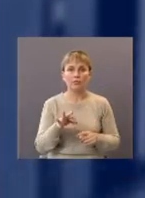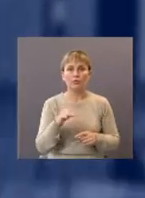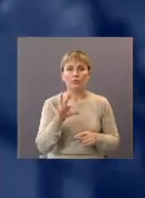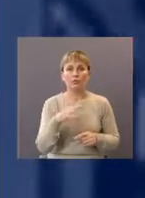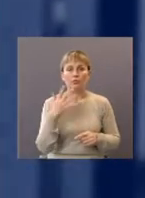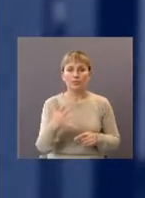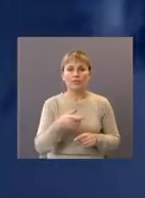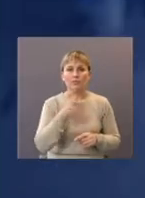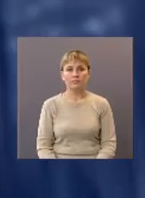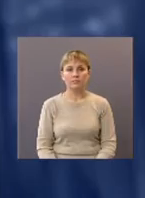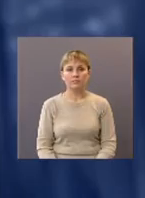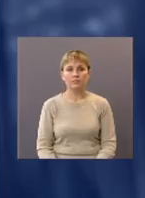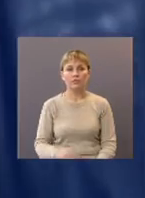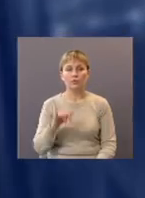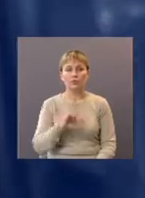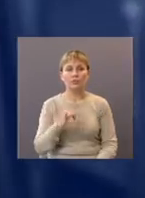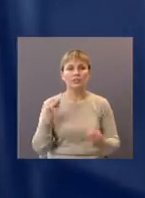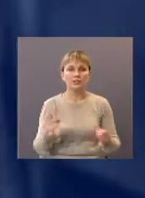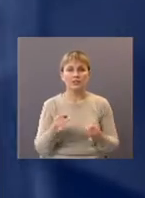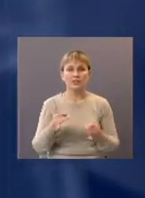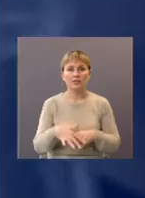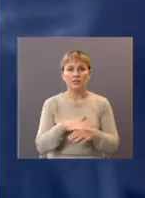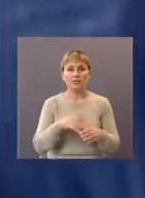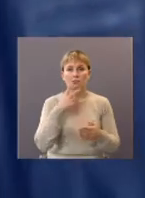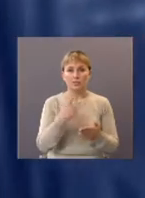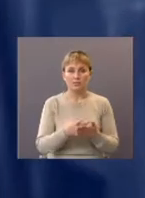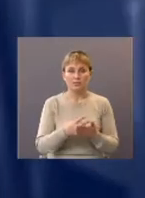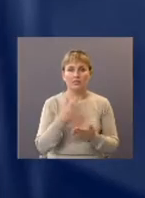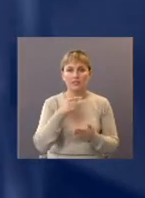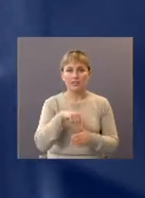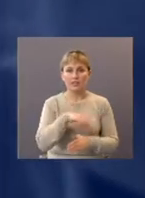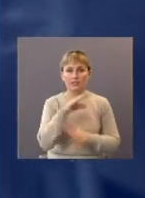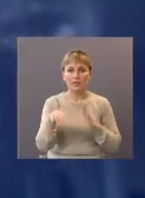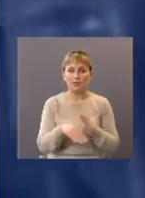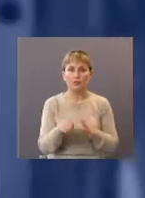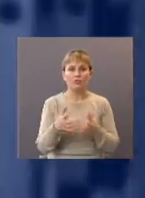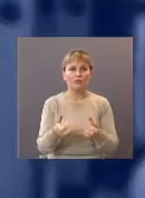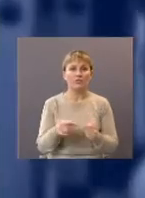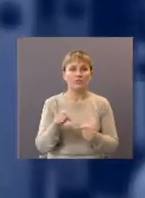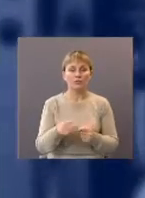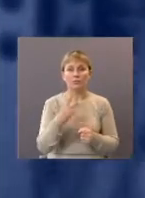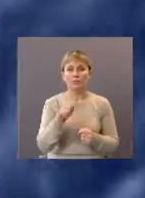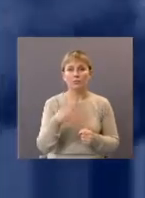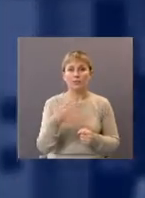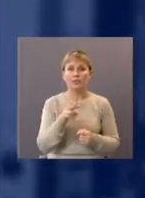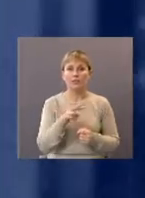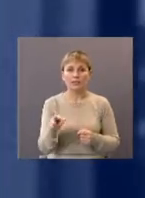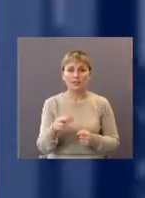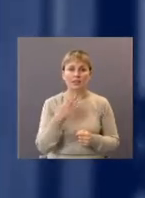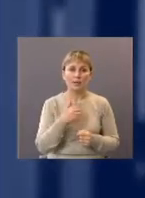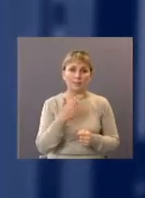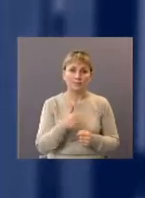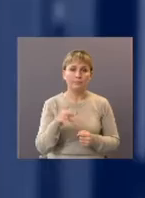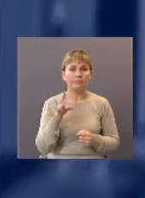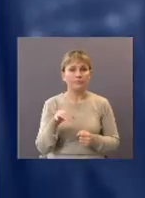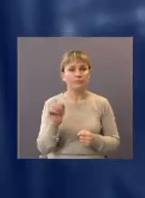0,5 литра выпивают за год. Куда интереснее населению заглянуть в винные погреба, чтобы достать оттуда 1,5 литра напитка.